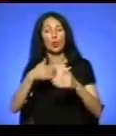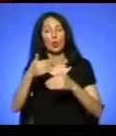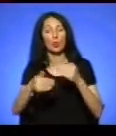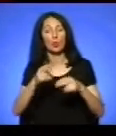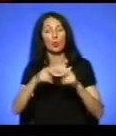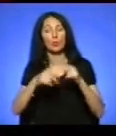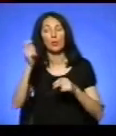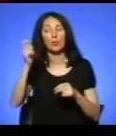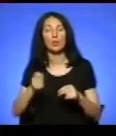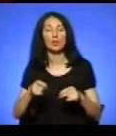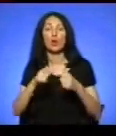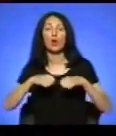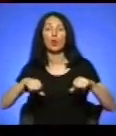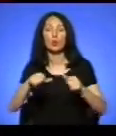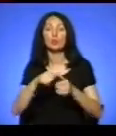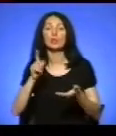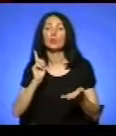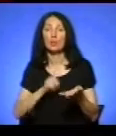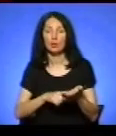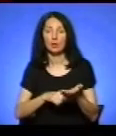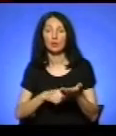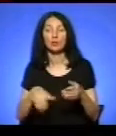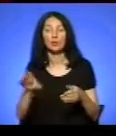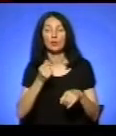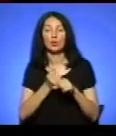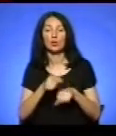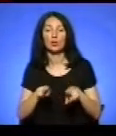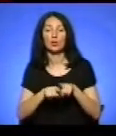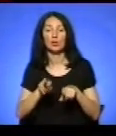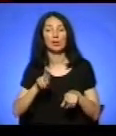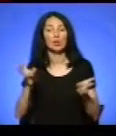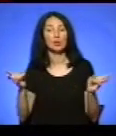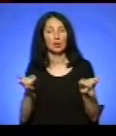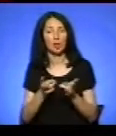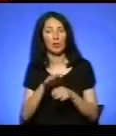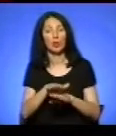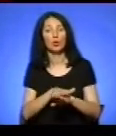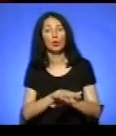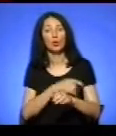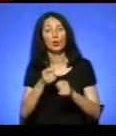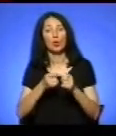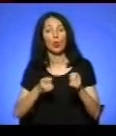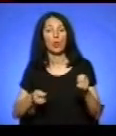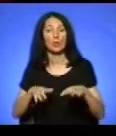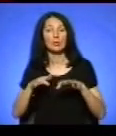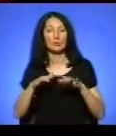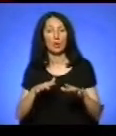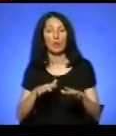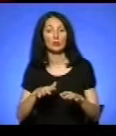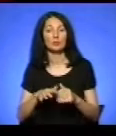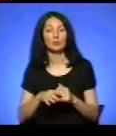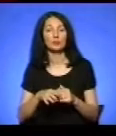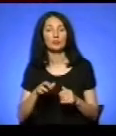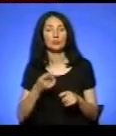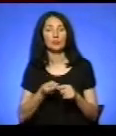приїжджала комісія, підтверджувала, що воно все робиться так, як треба. Це довга справа. Бюрократії за